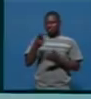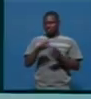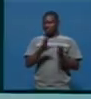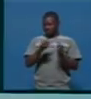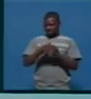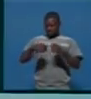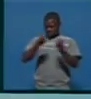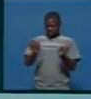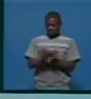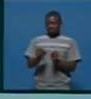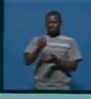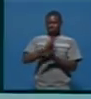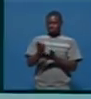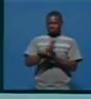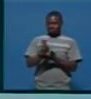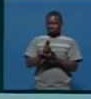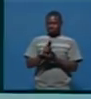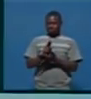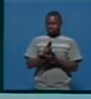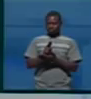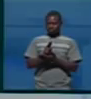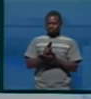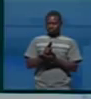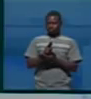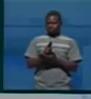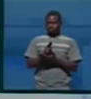de la tournée avec Karim Ilboudo, Siriki Milogo et Hahadi Sandamba.